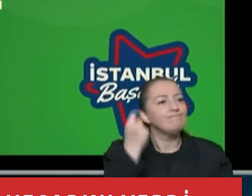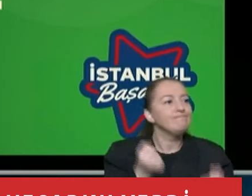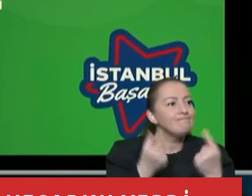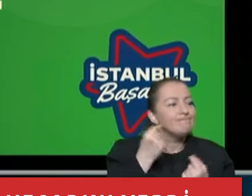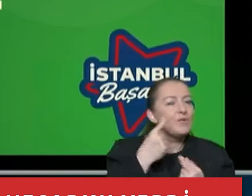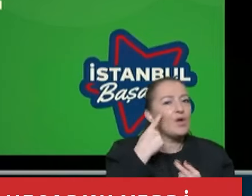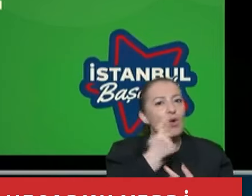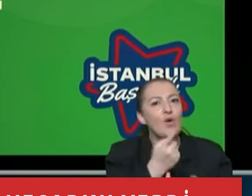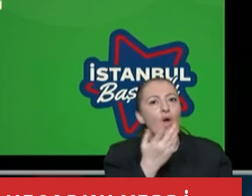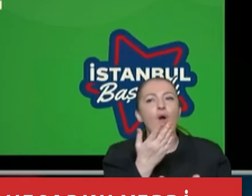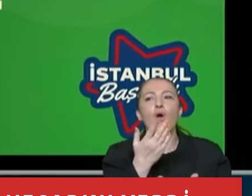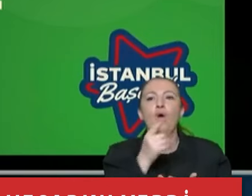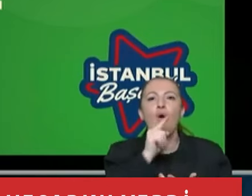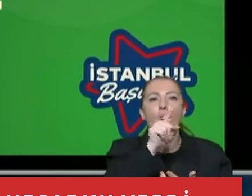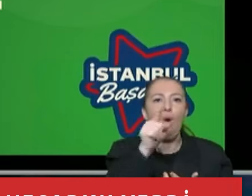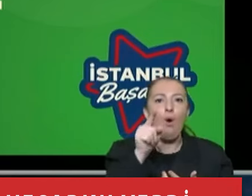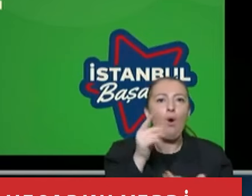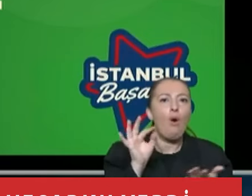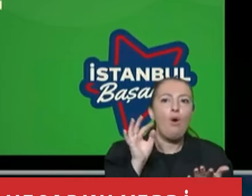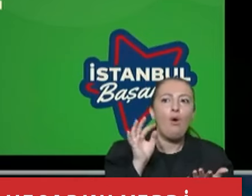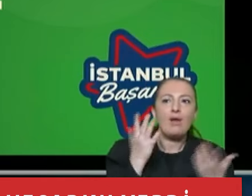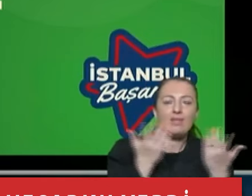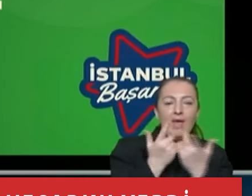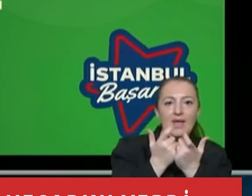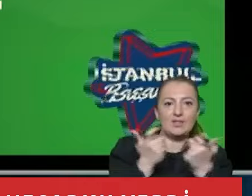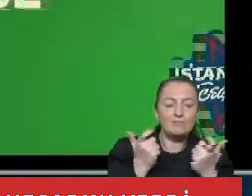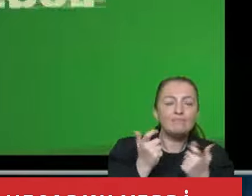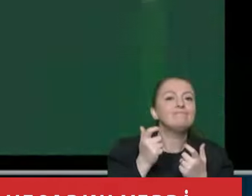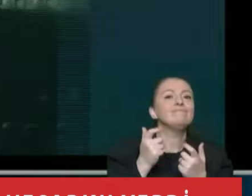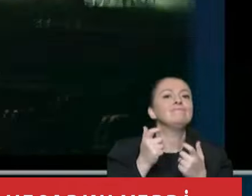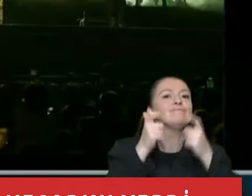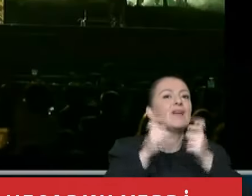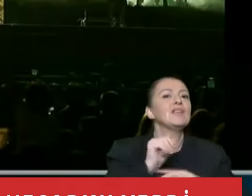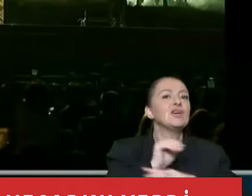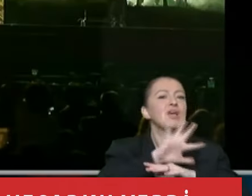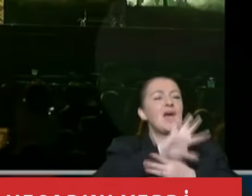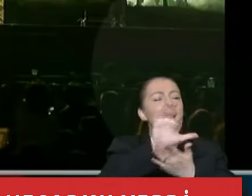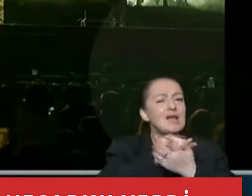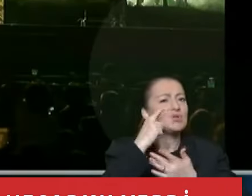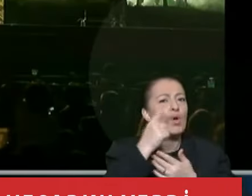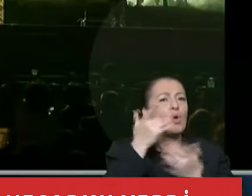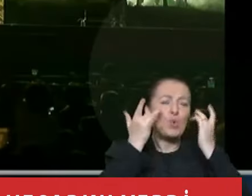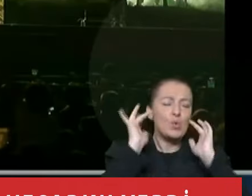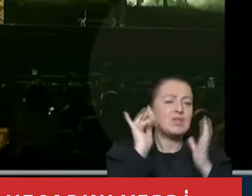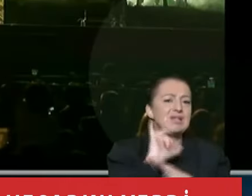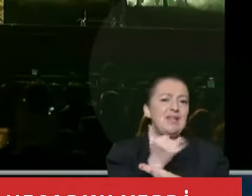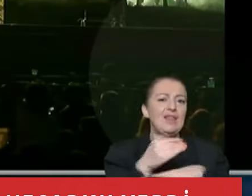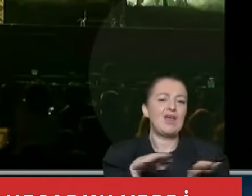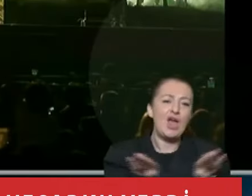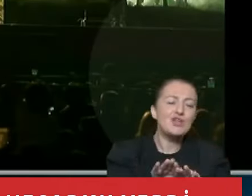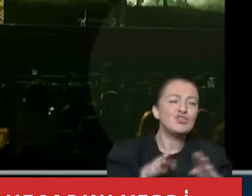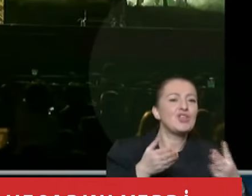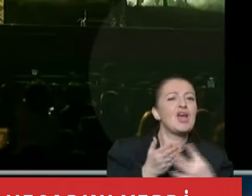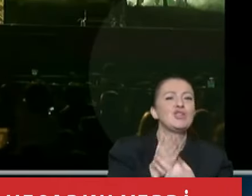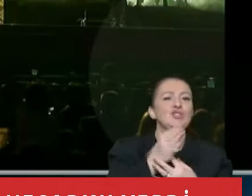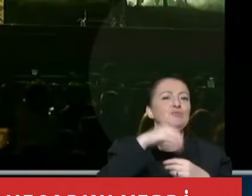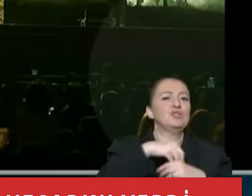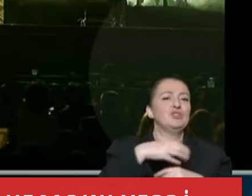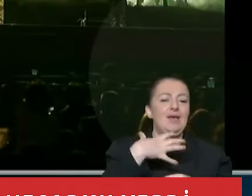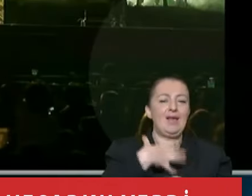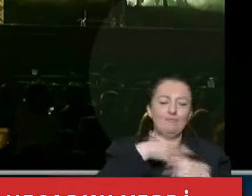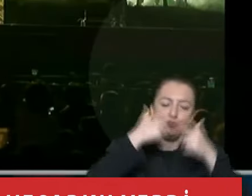konumunu geliştirmekle kentte yaşayan herkesin kültür ve sanata eşit erişimini sağlamakla görevli kabul